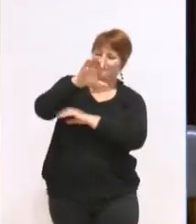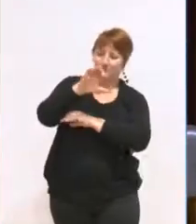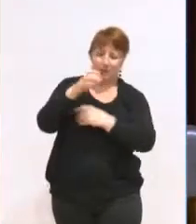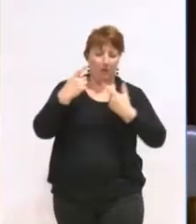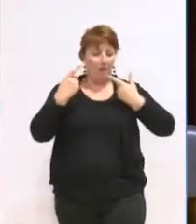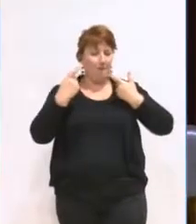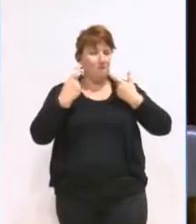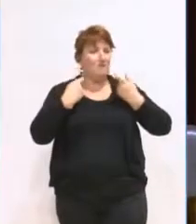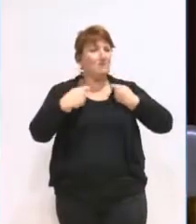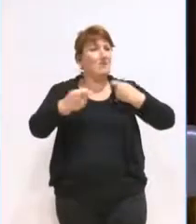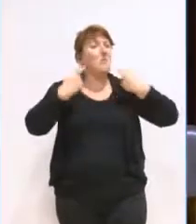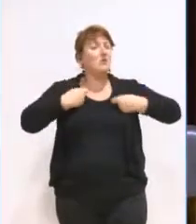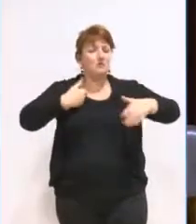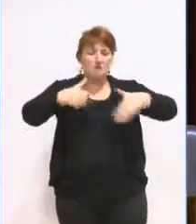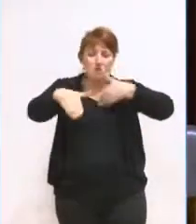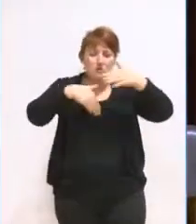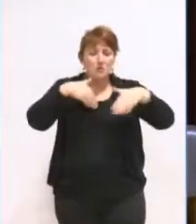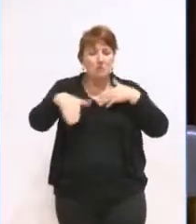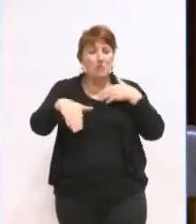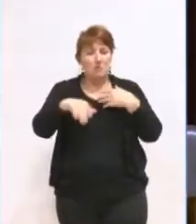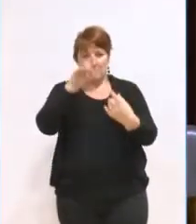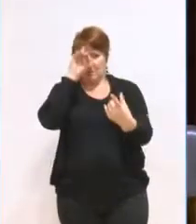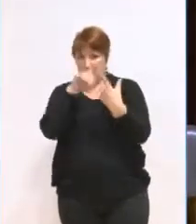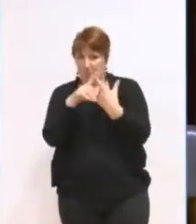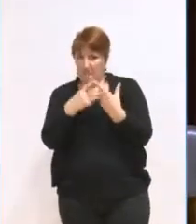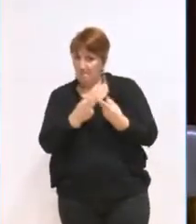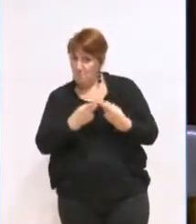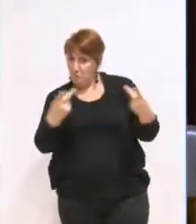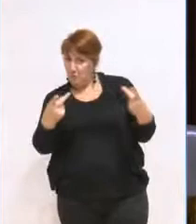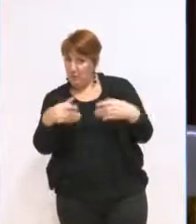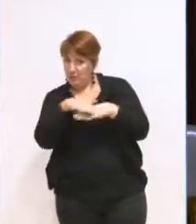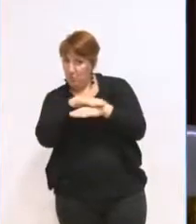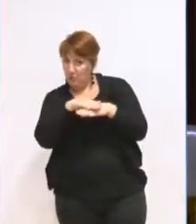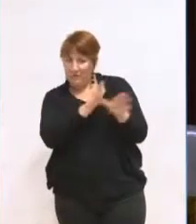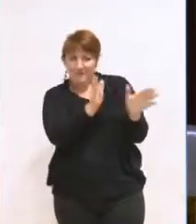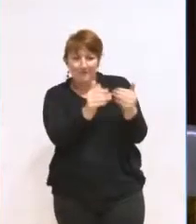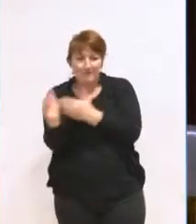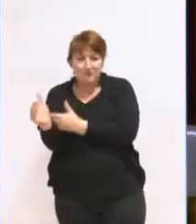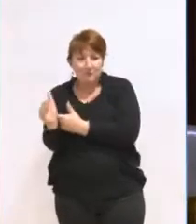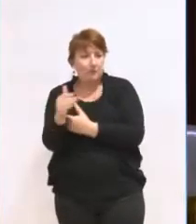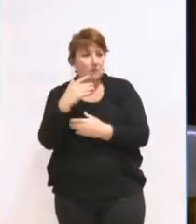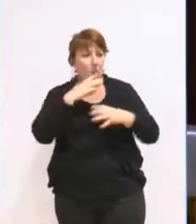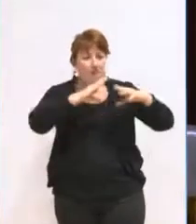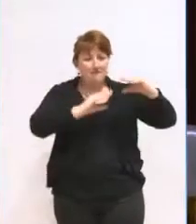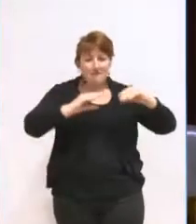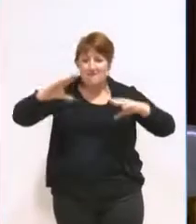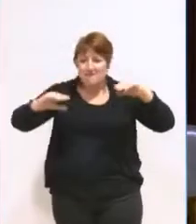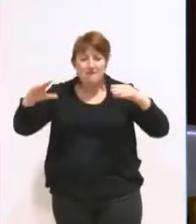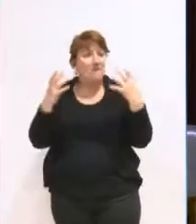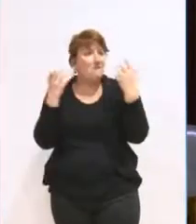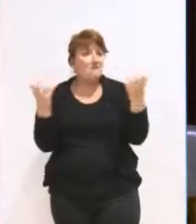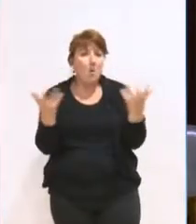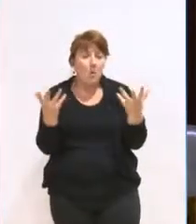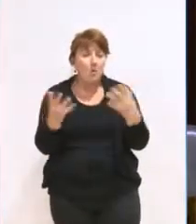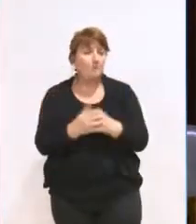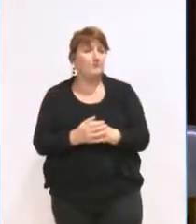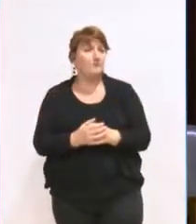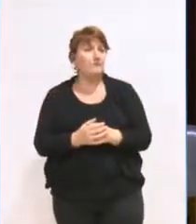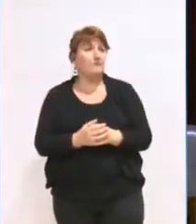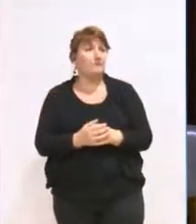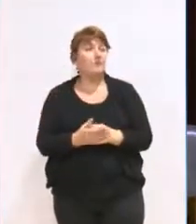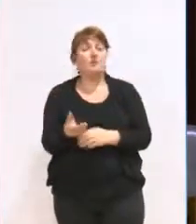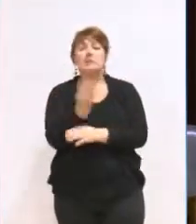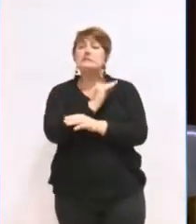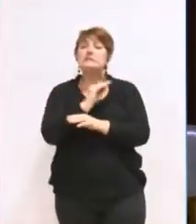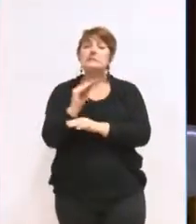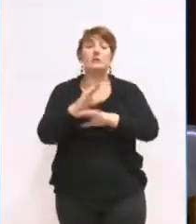publiques? Je vais m'arrêter sur la tranquillité et la sécurité, mais de façon différente de ce qui vient d'être fait. Moi,